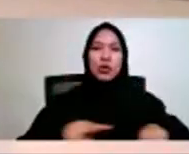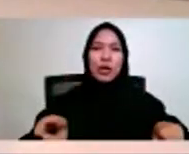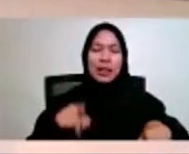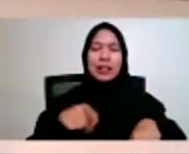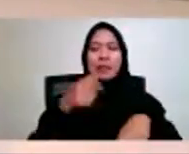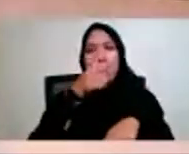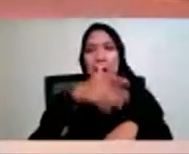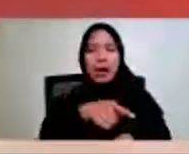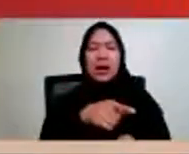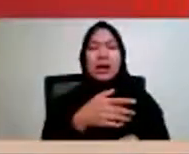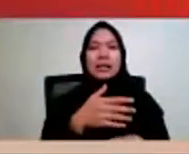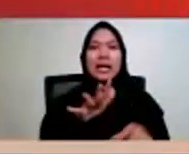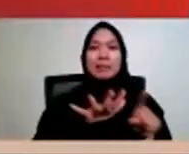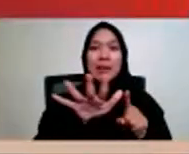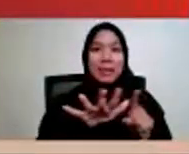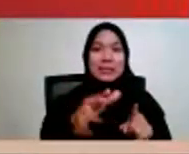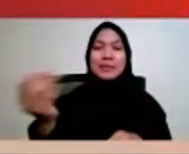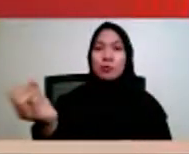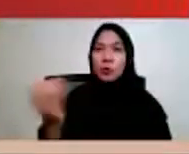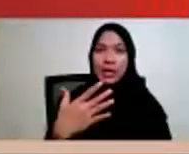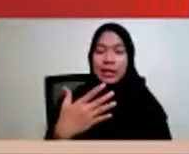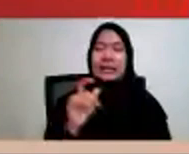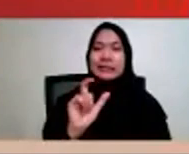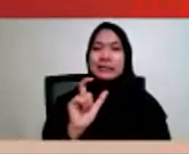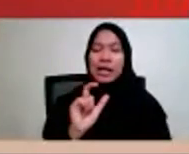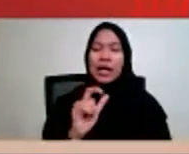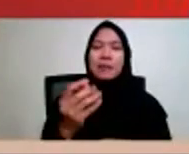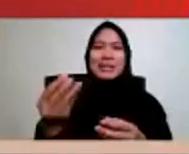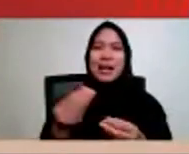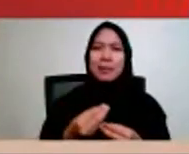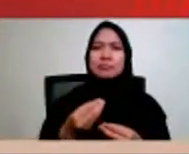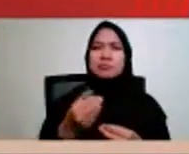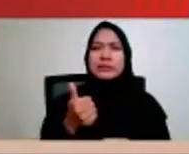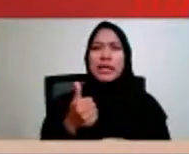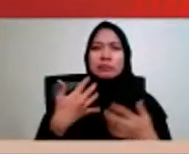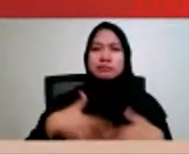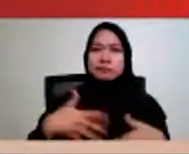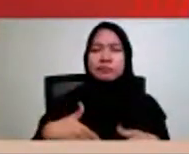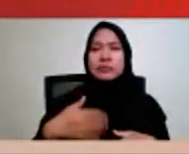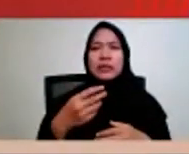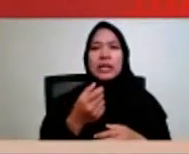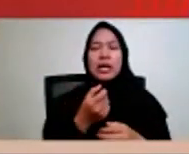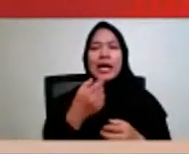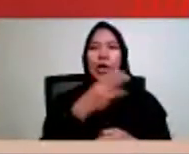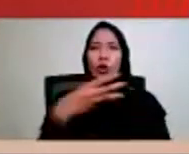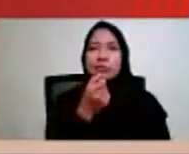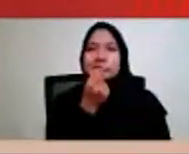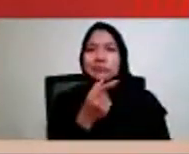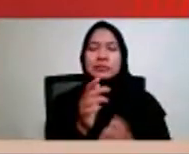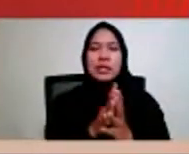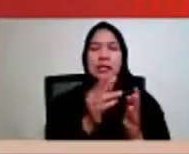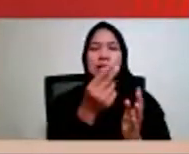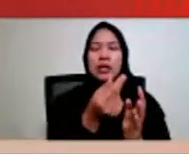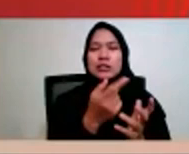and bending kelima yang ke-15 menyebutkan cara untuk dapat menerapkan Green economy and Finance cara